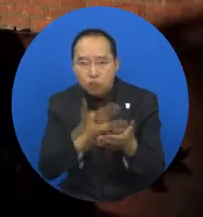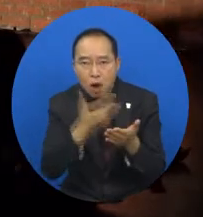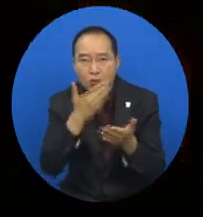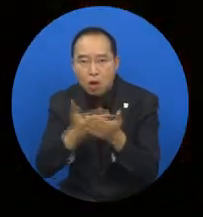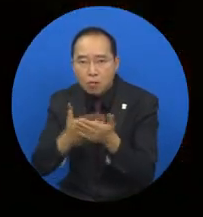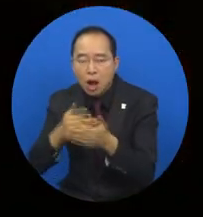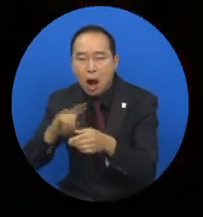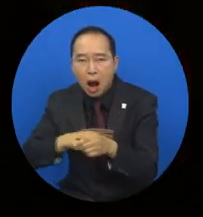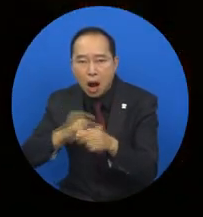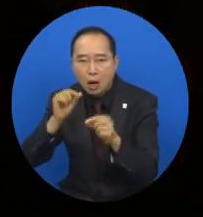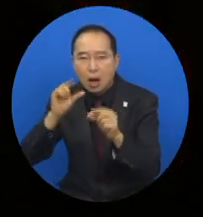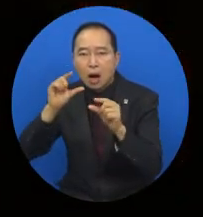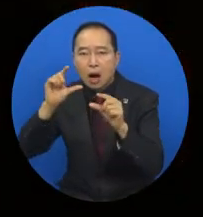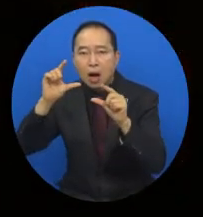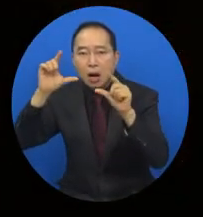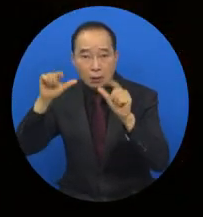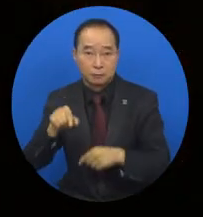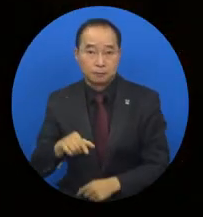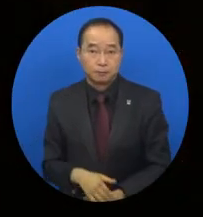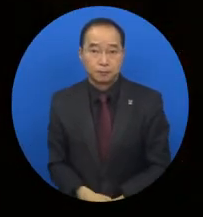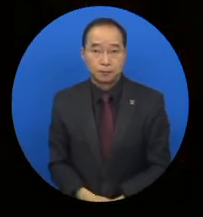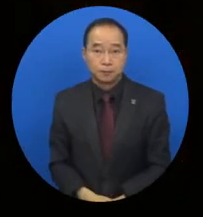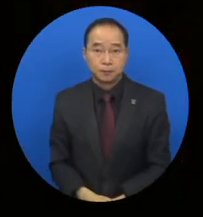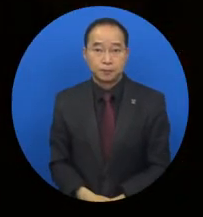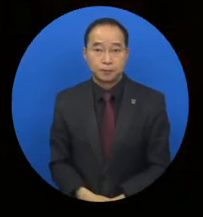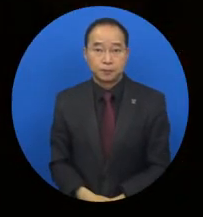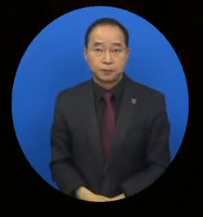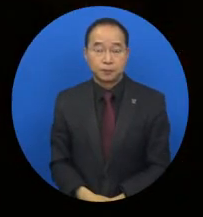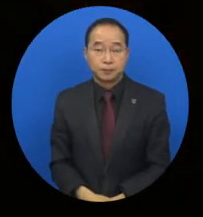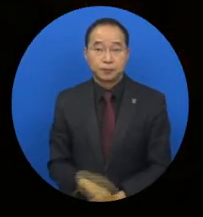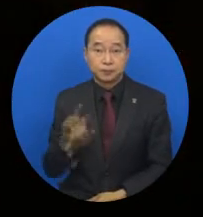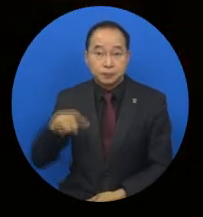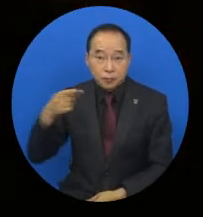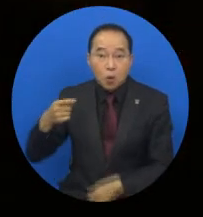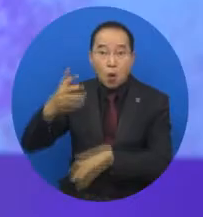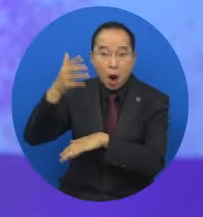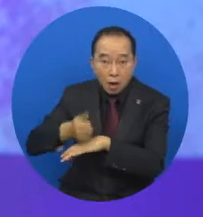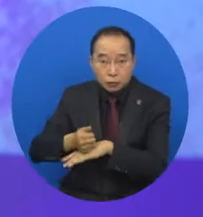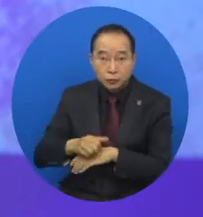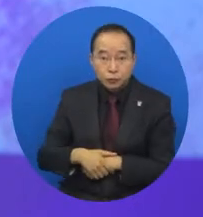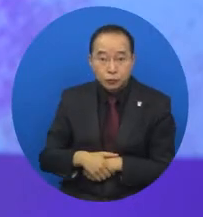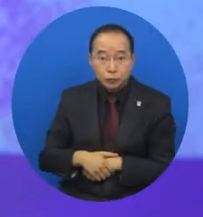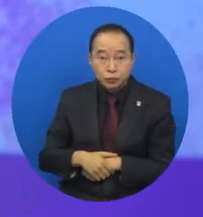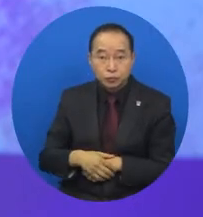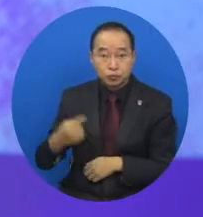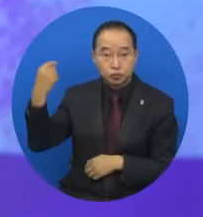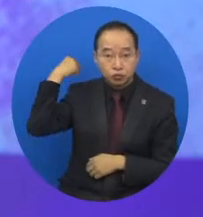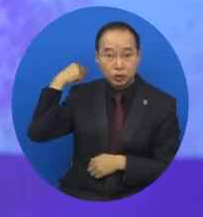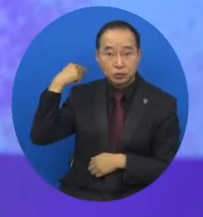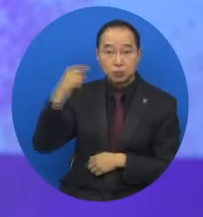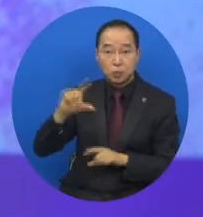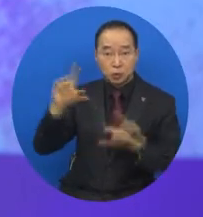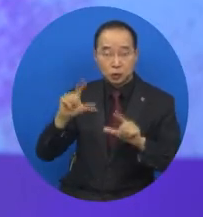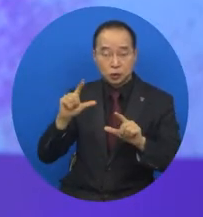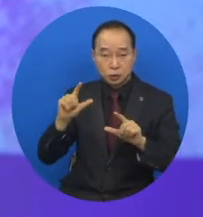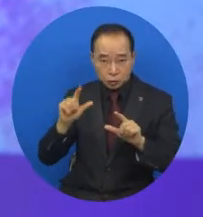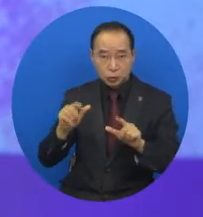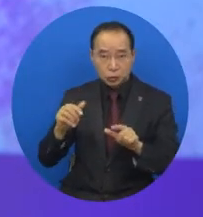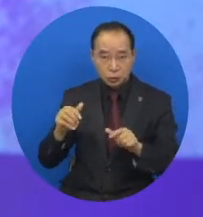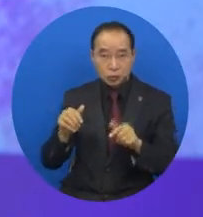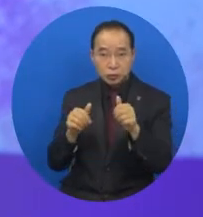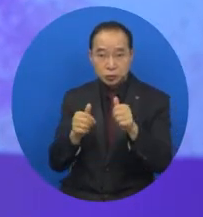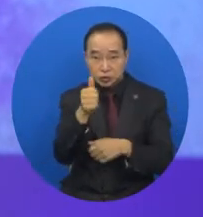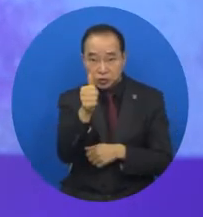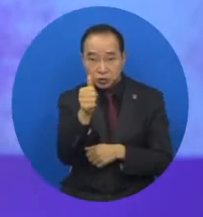귀중한 자원임을 발견하는 단계를 가집니다. 그리고 결국에는